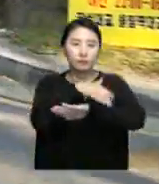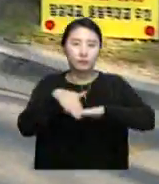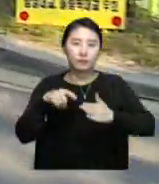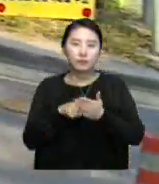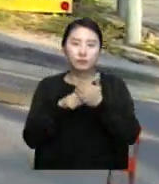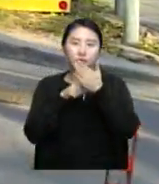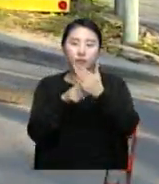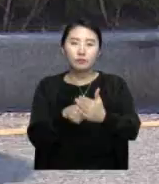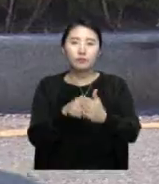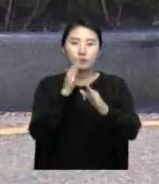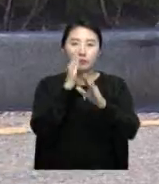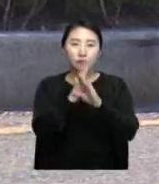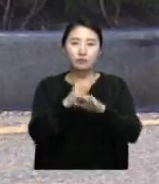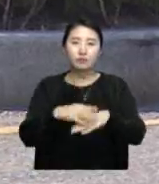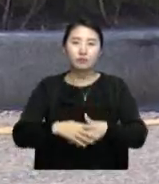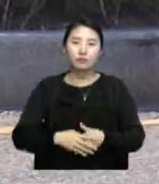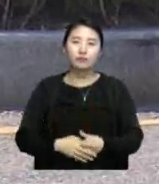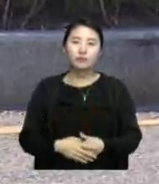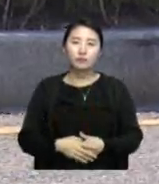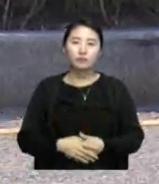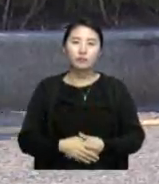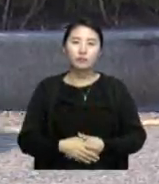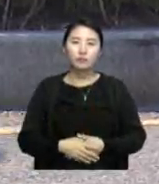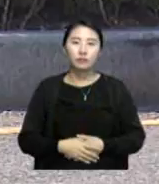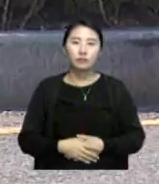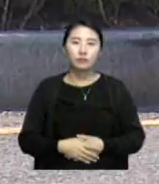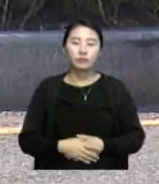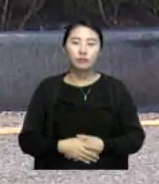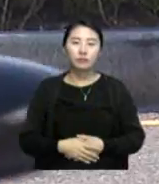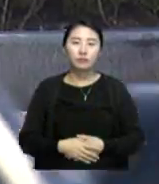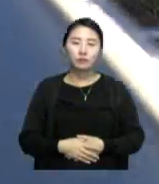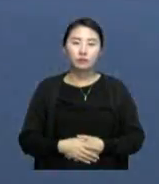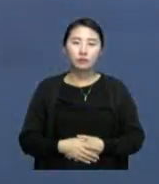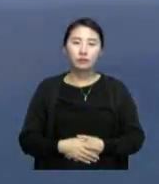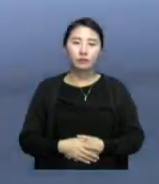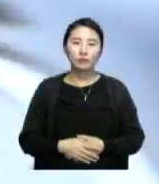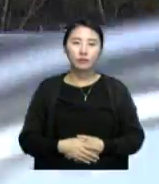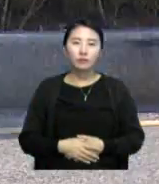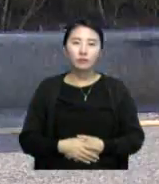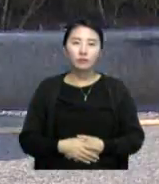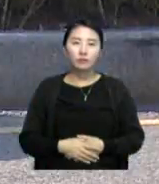추진 중에 있다고 서울시는 밝혔습니다. 딜라이브 서울경기 케이블TV 천서연입니다.